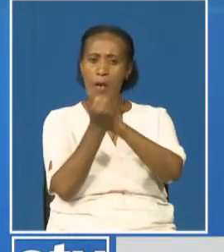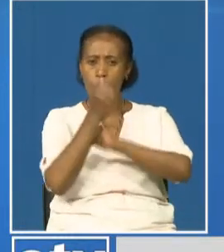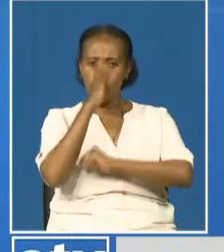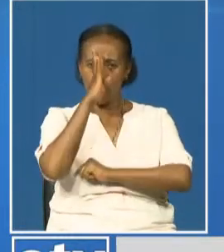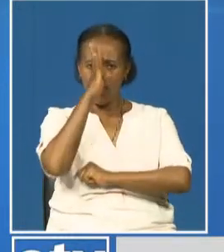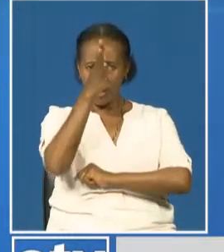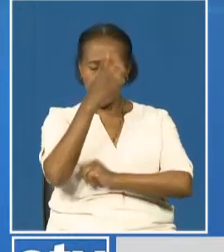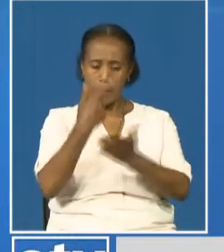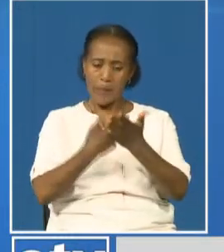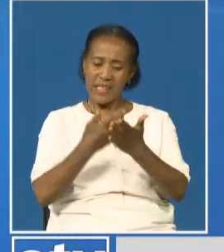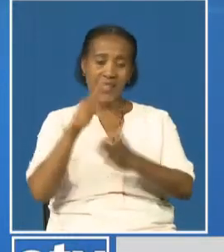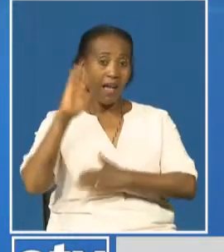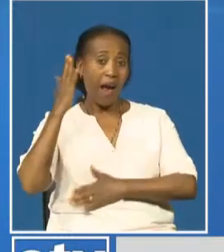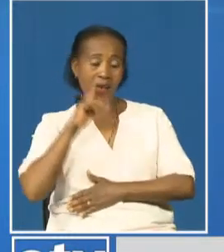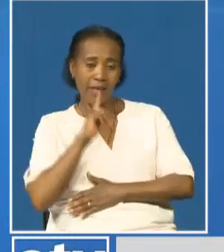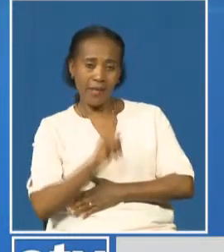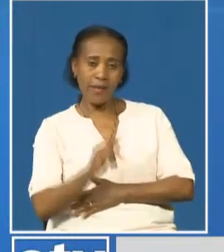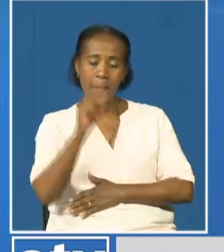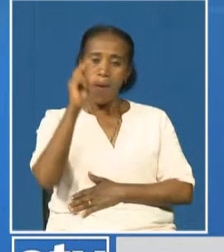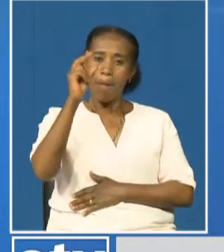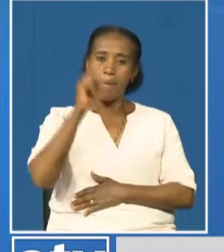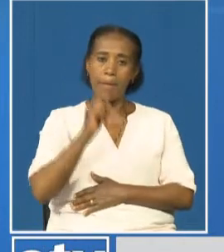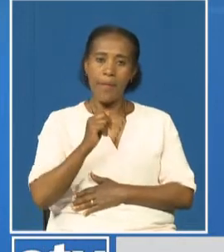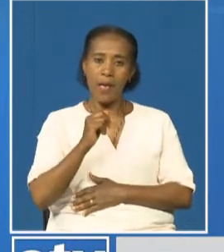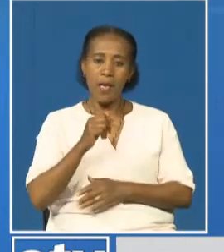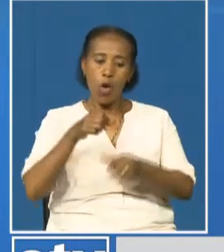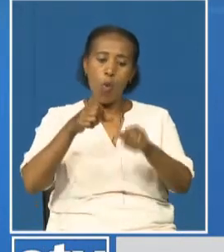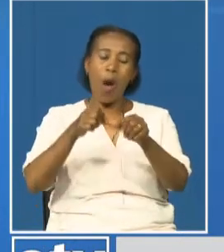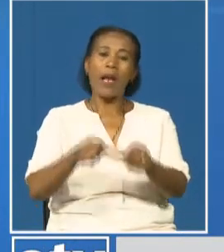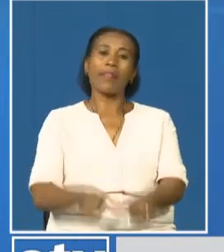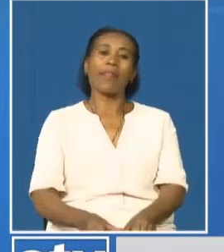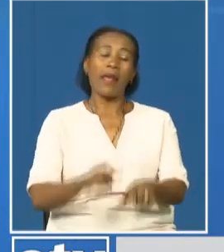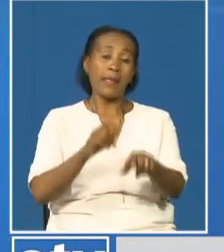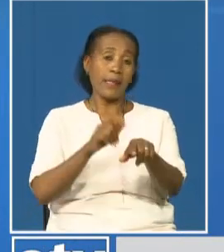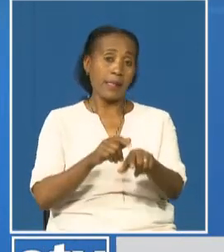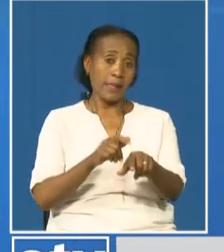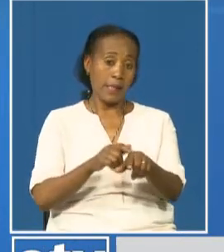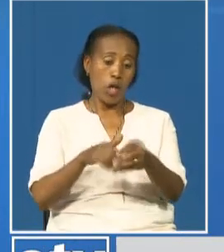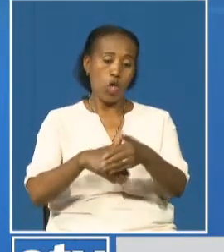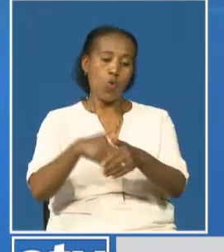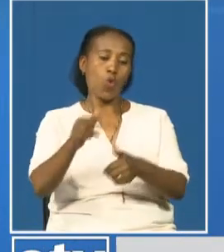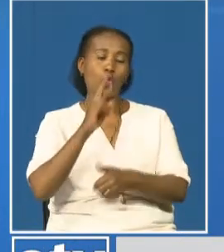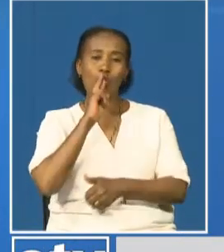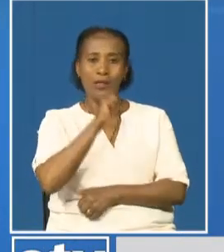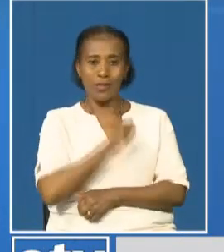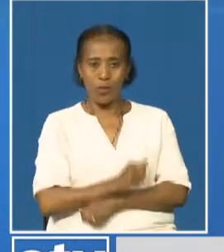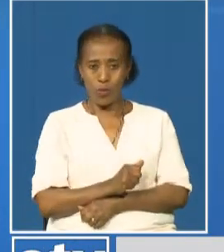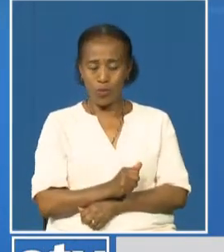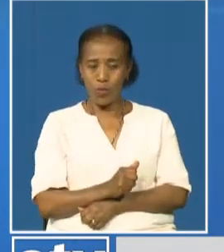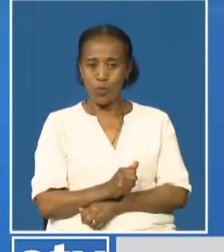ፈጠራዎች በእንደዚህ አይነት በኳራንታይን ጊዜ የወጡ ናቸው።